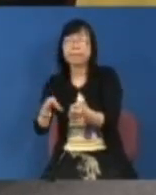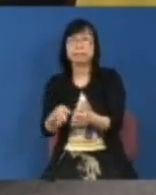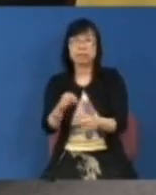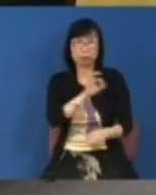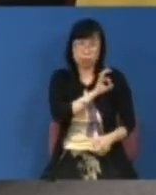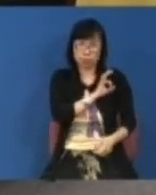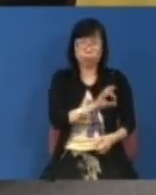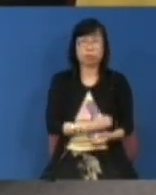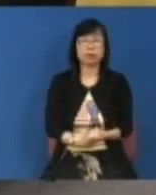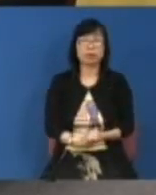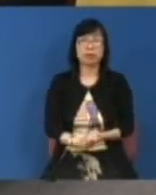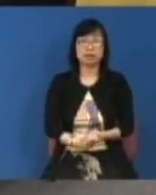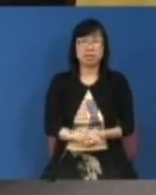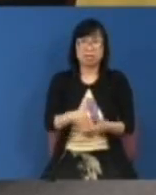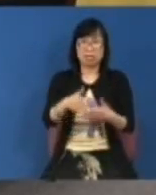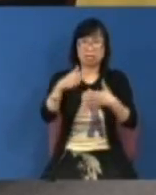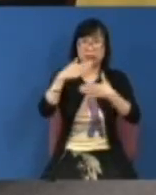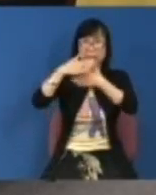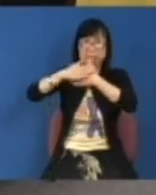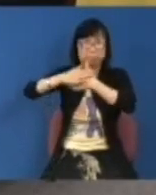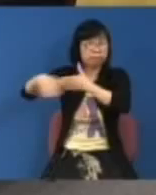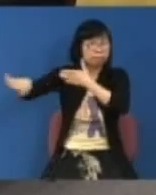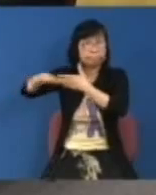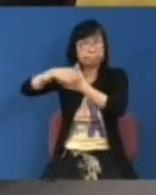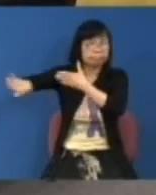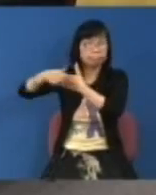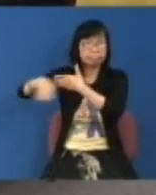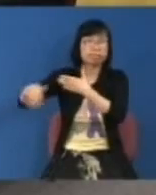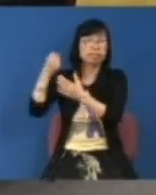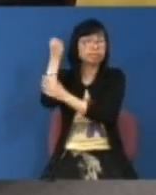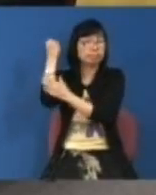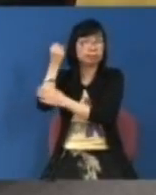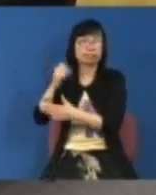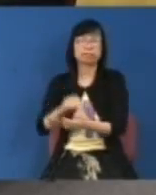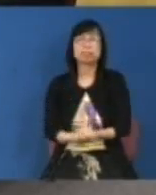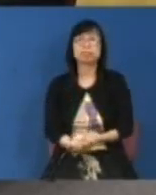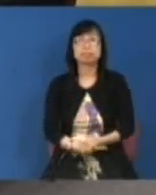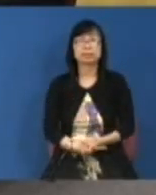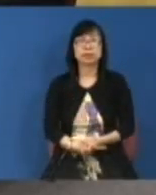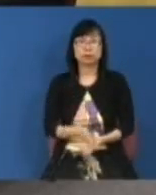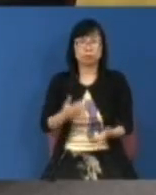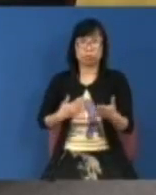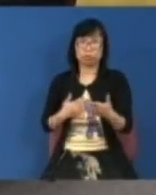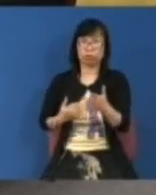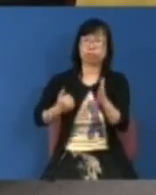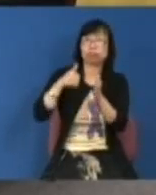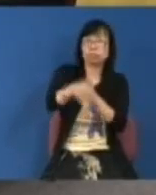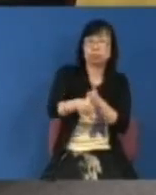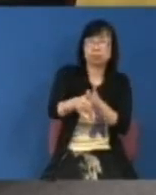意排斥那些反对的意见，我们冲入去抗议有什么分别？其实没有分别的。